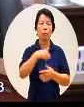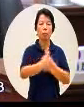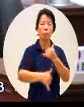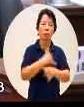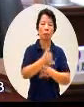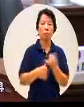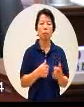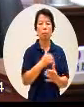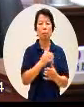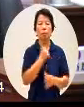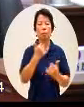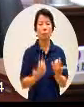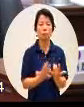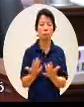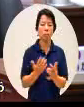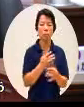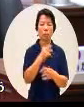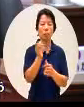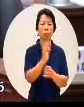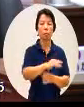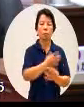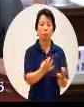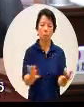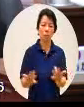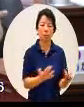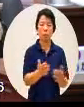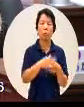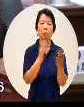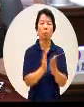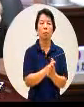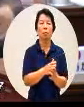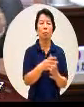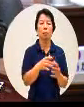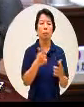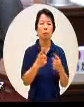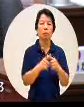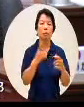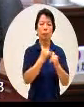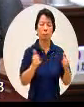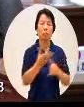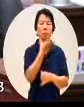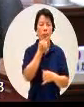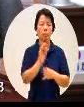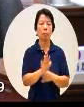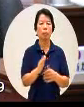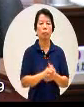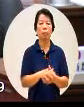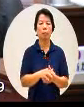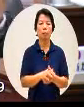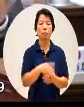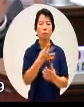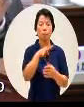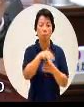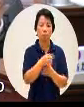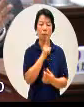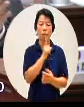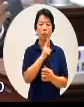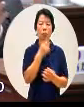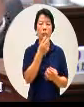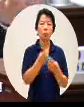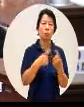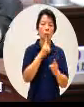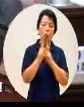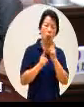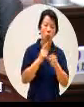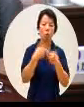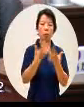生產生態均衡的城市讓人民有幸福雖然講的不是口